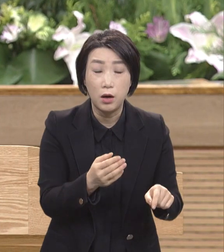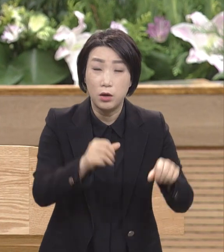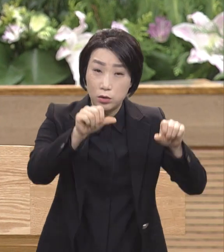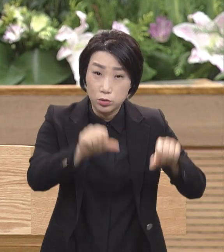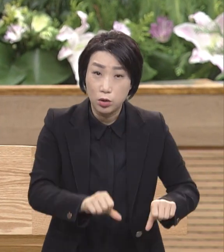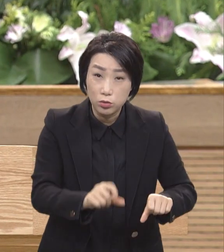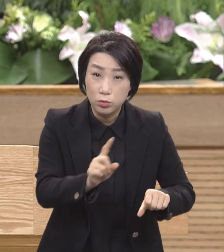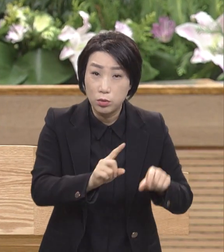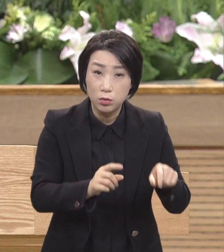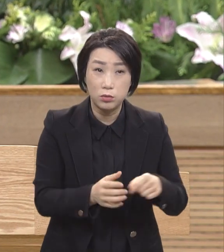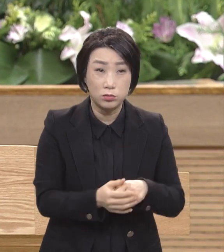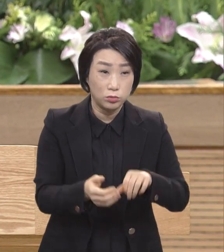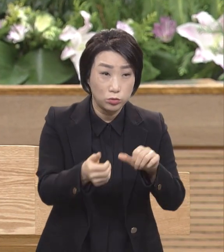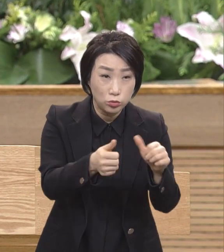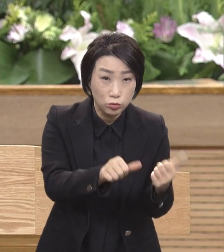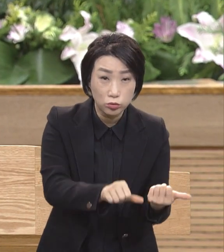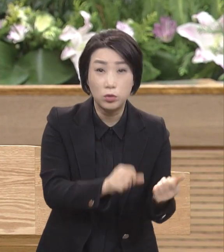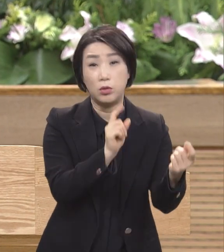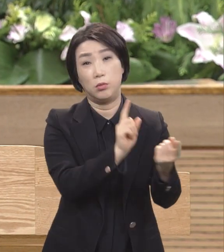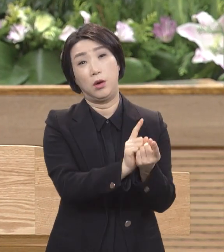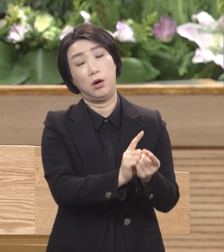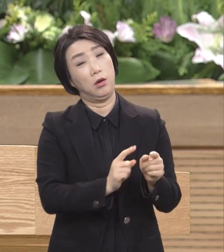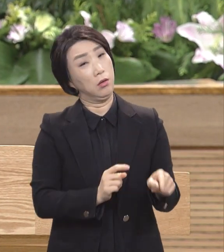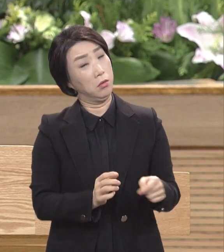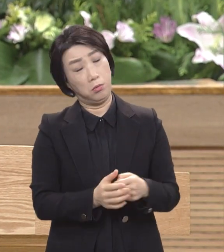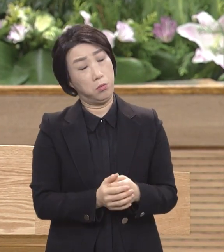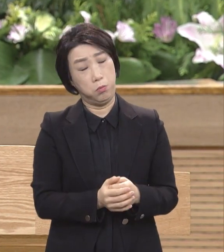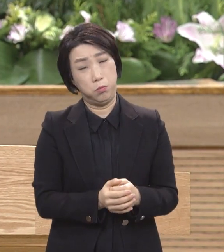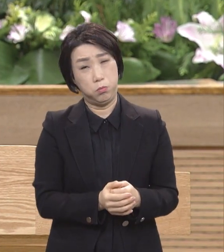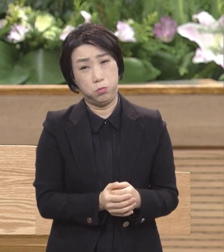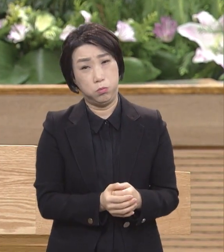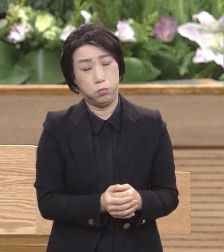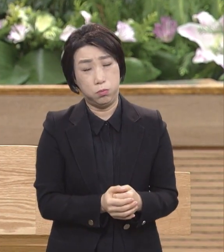저주에서 죽음이 오든